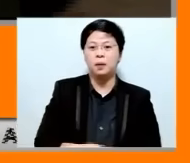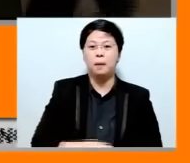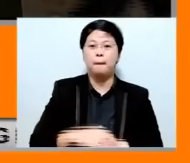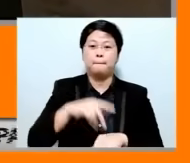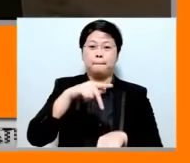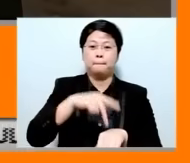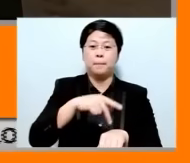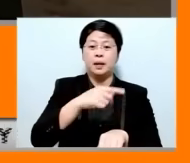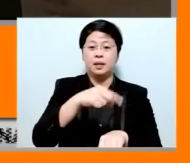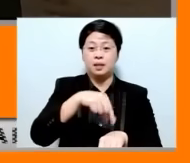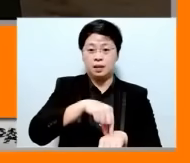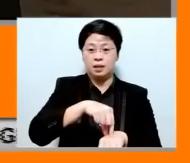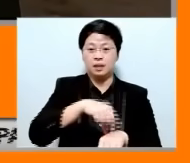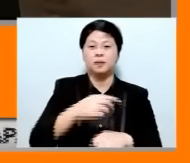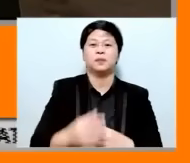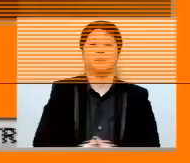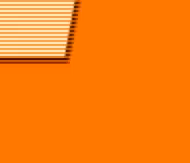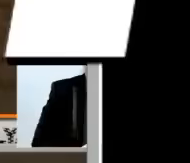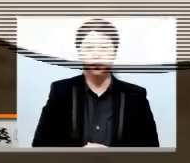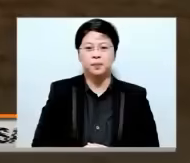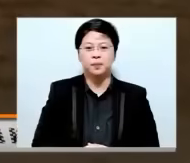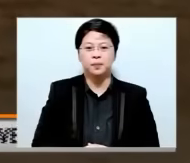venue?